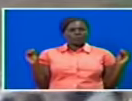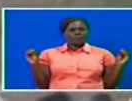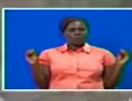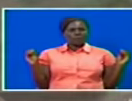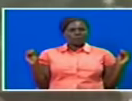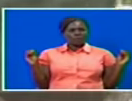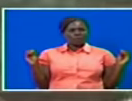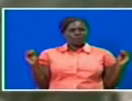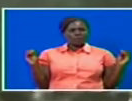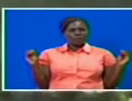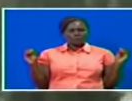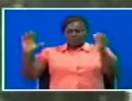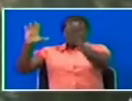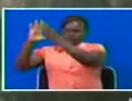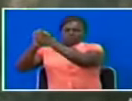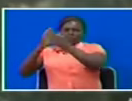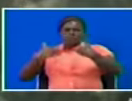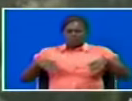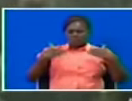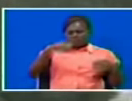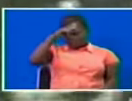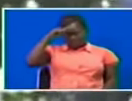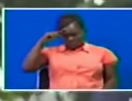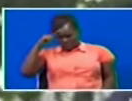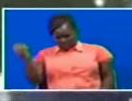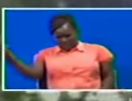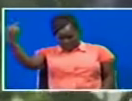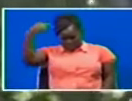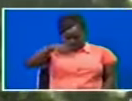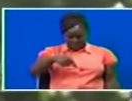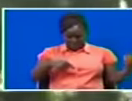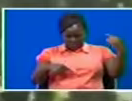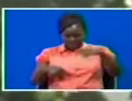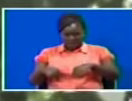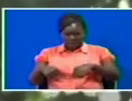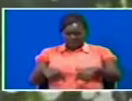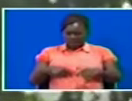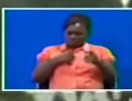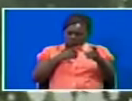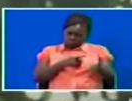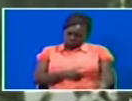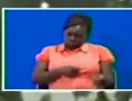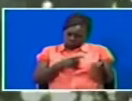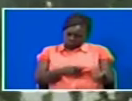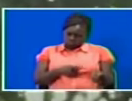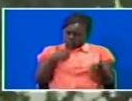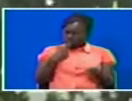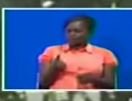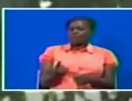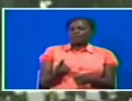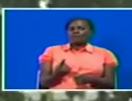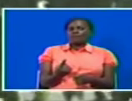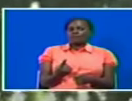Alichimatia gasi na watu wa Jubilee, na ndio sababu sisi tuko hapa ili kulaani kitendo hicho na kusema ya